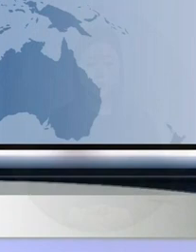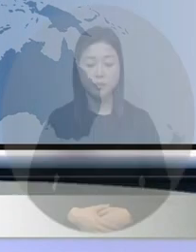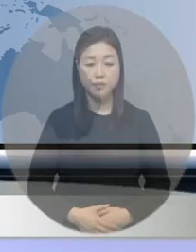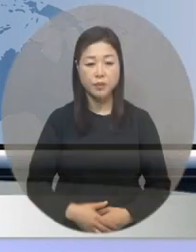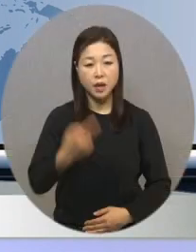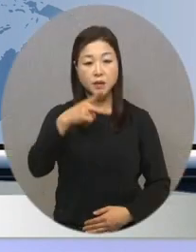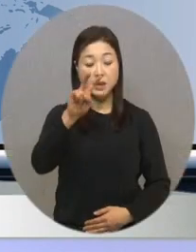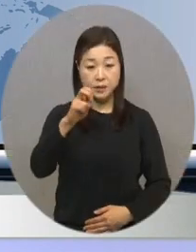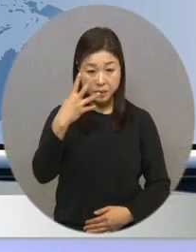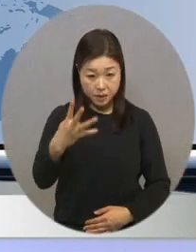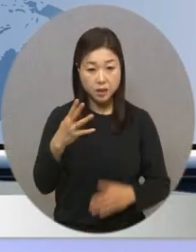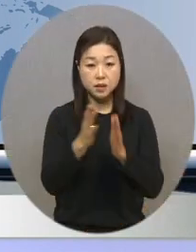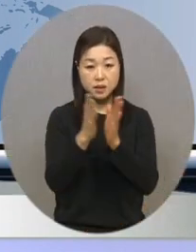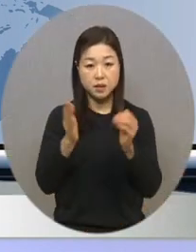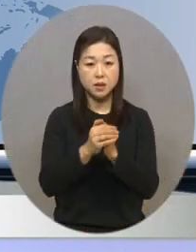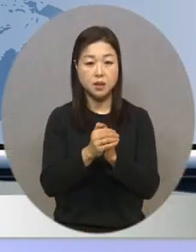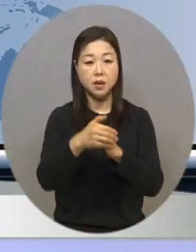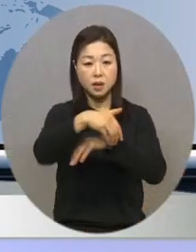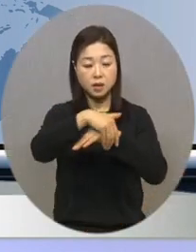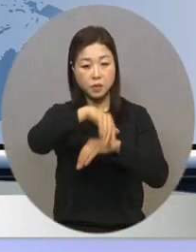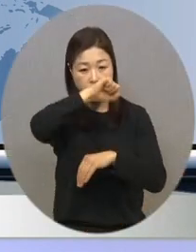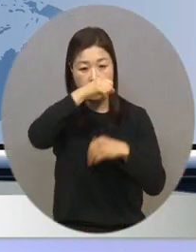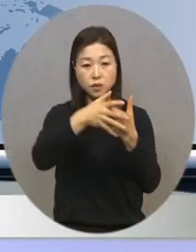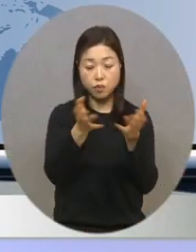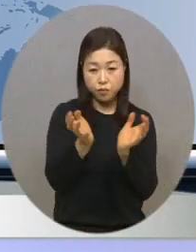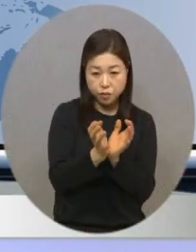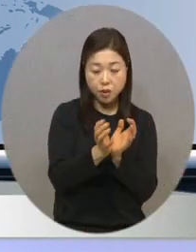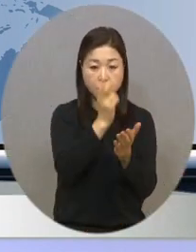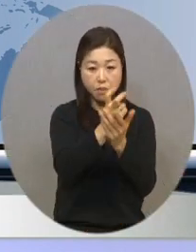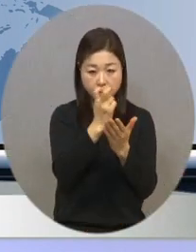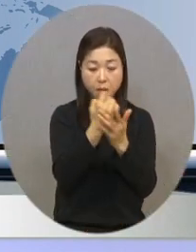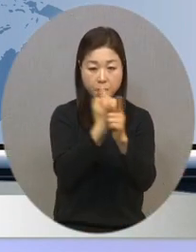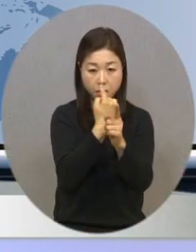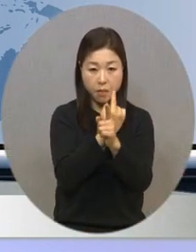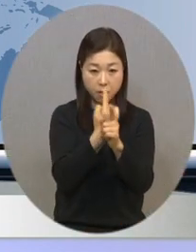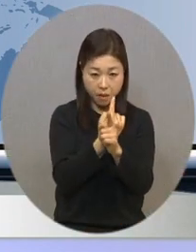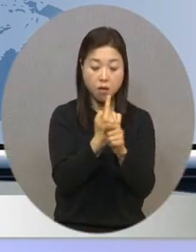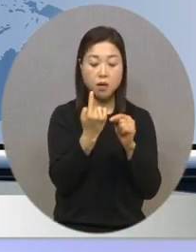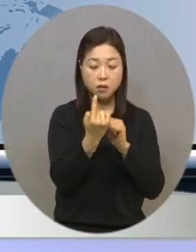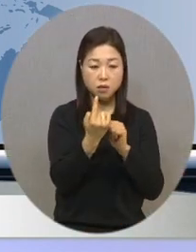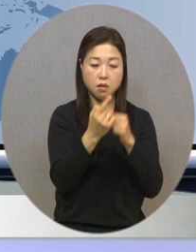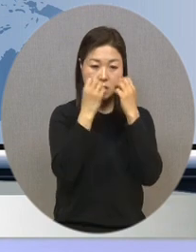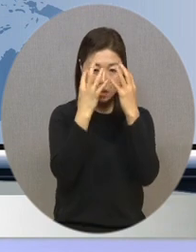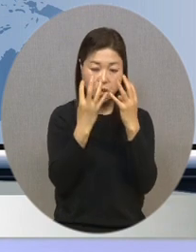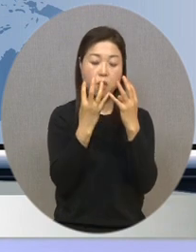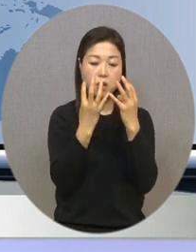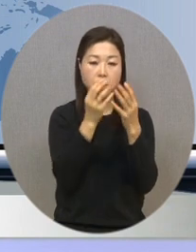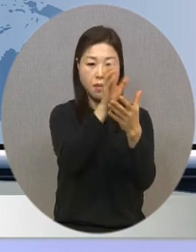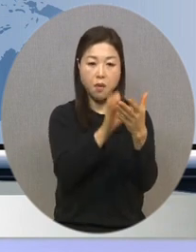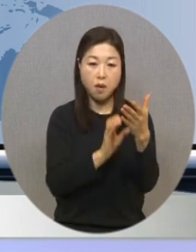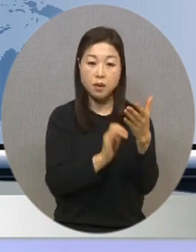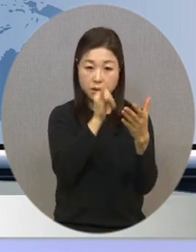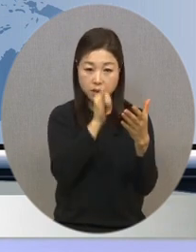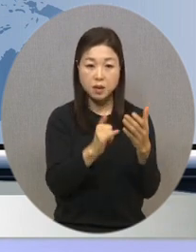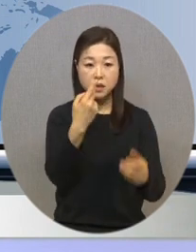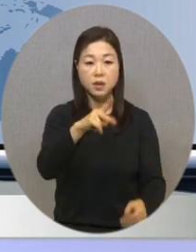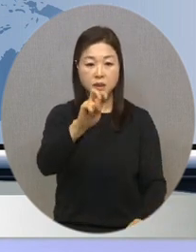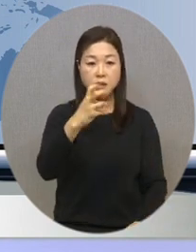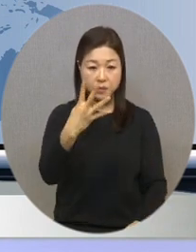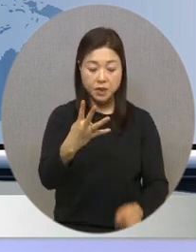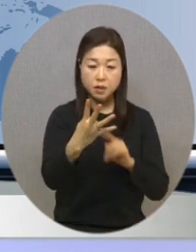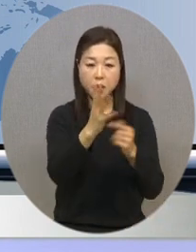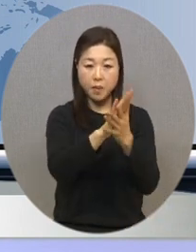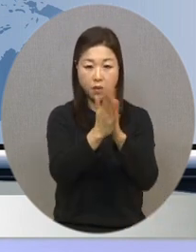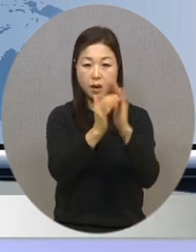새해 시작에서 기획재정부가 달라지는 제도 등을 정리한 2024년부터 이렇게 달라집니다